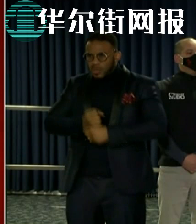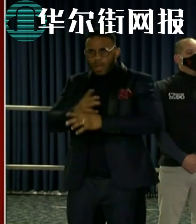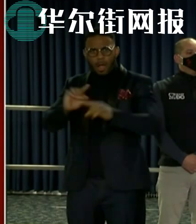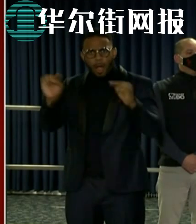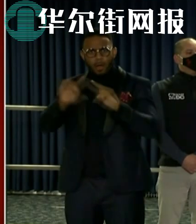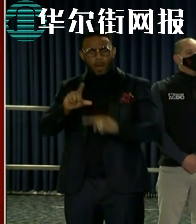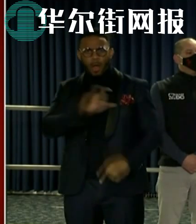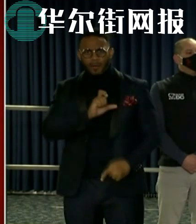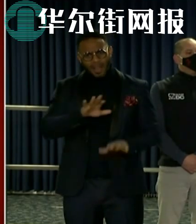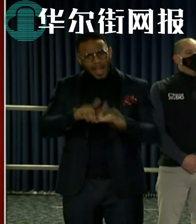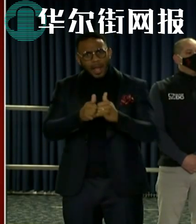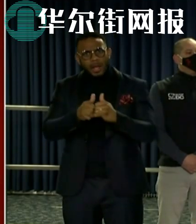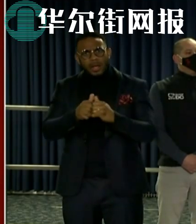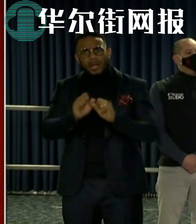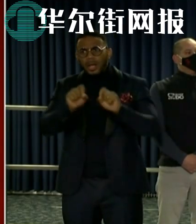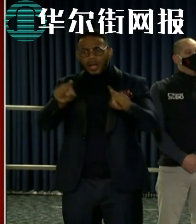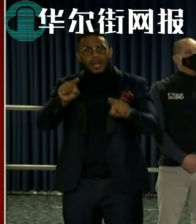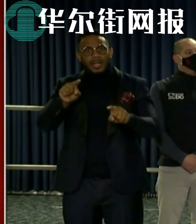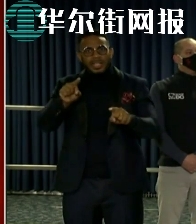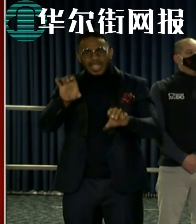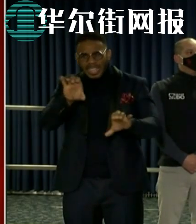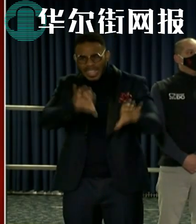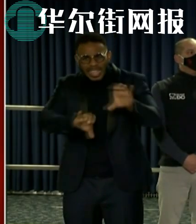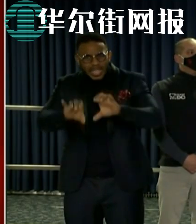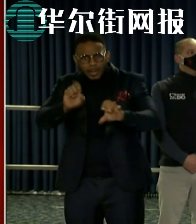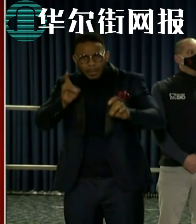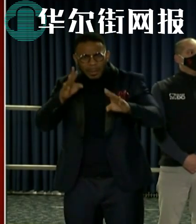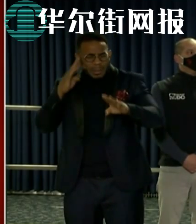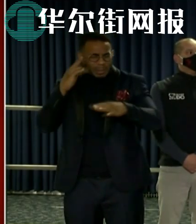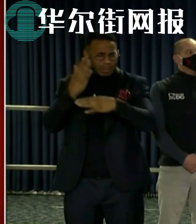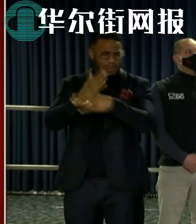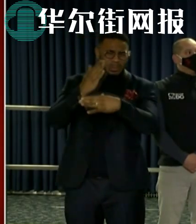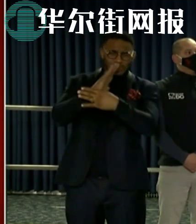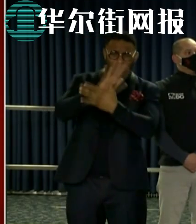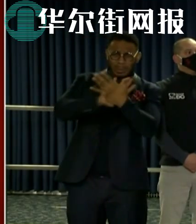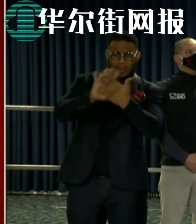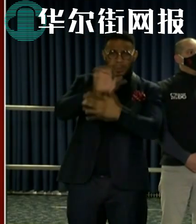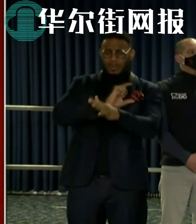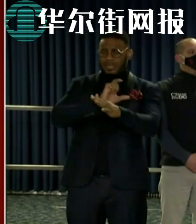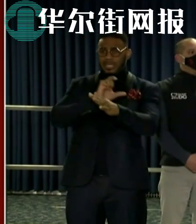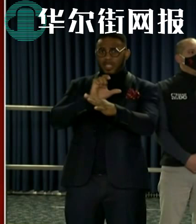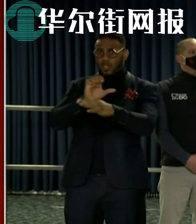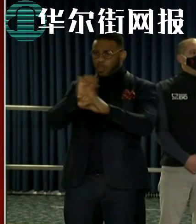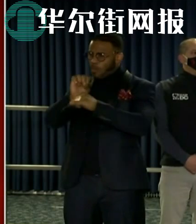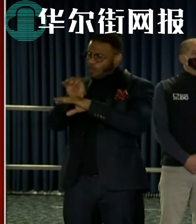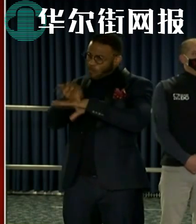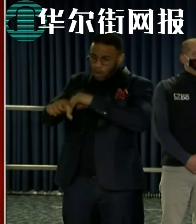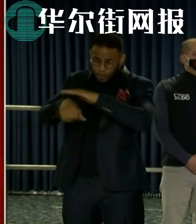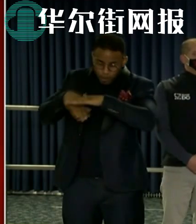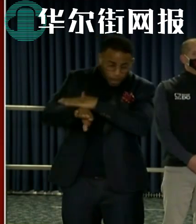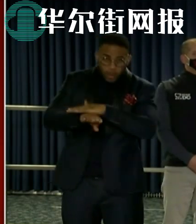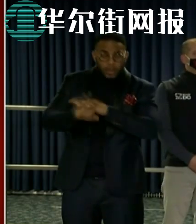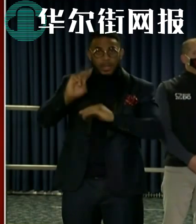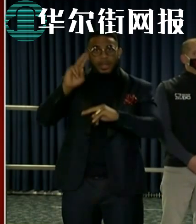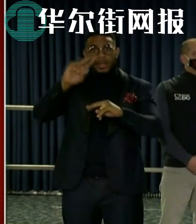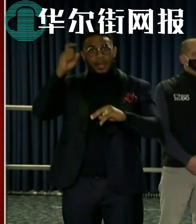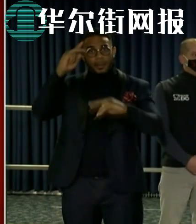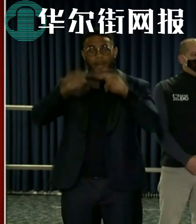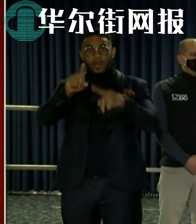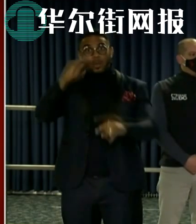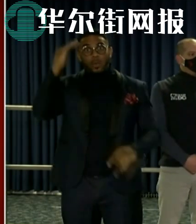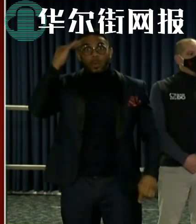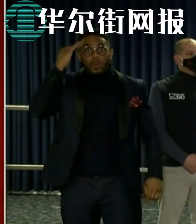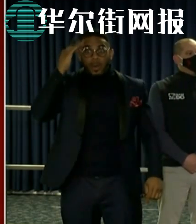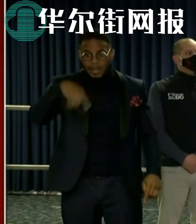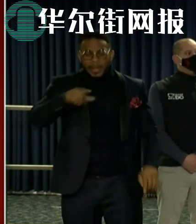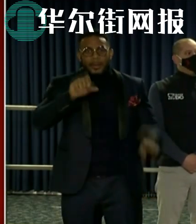涉及众多安全机构的详细计划，但是对于保护周三召开的国会联席会以批准2020年总统选举结